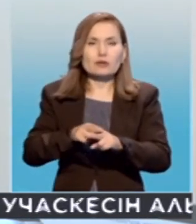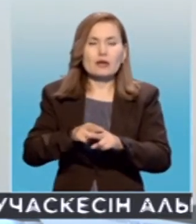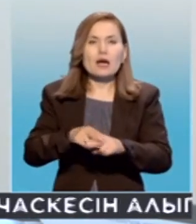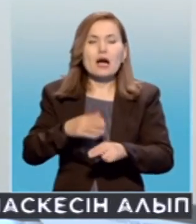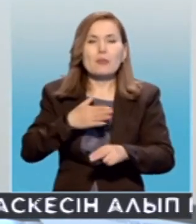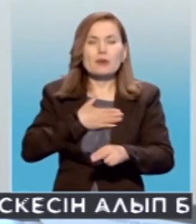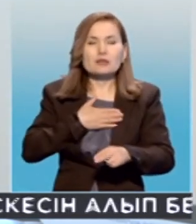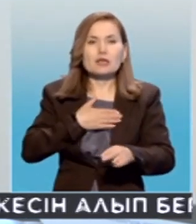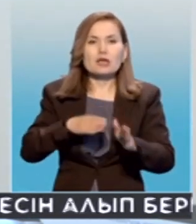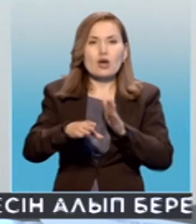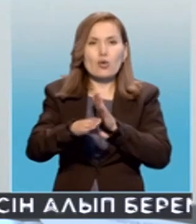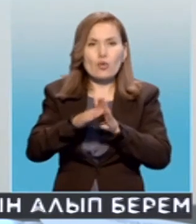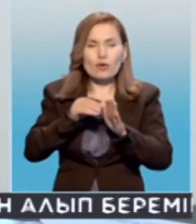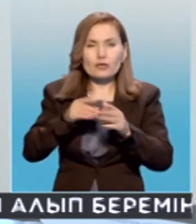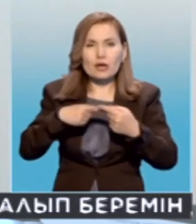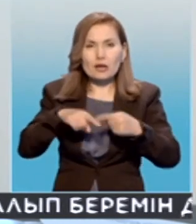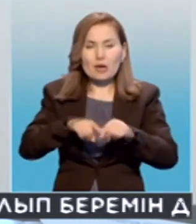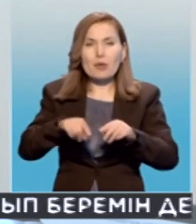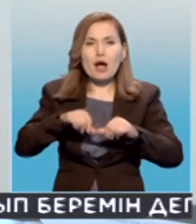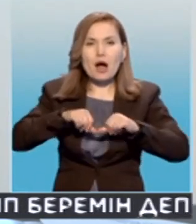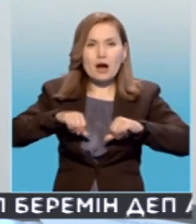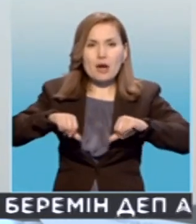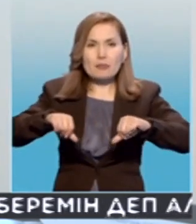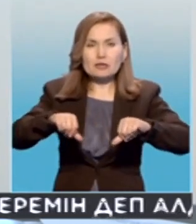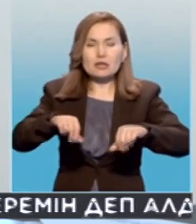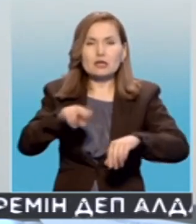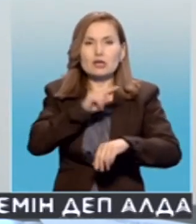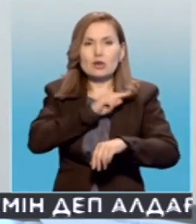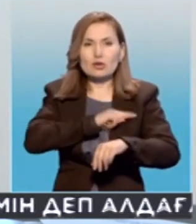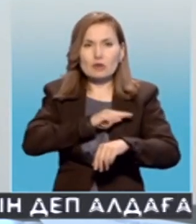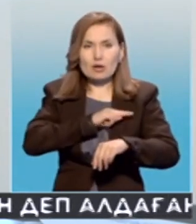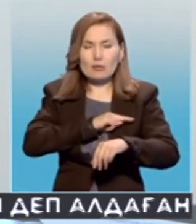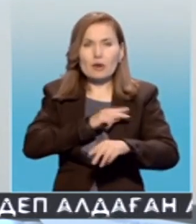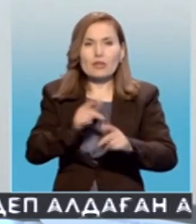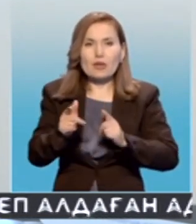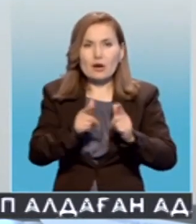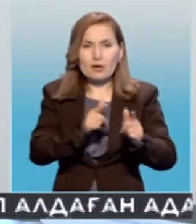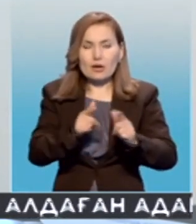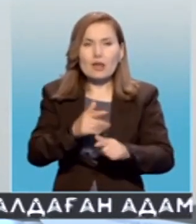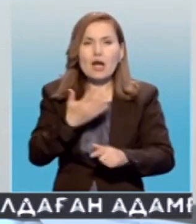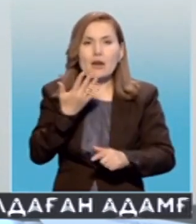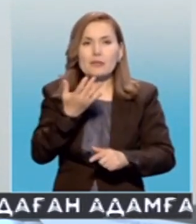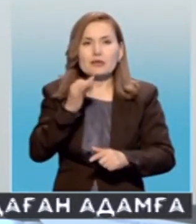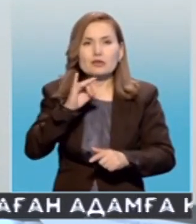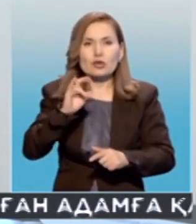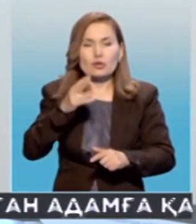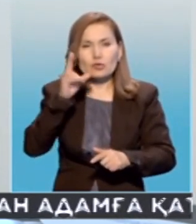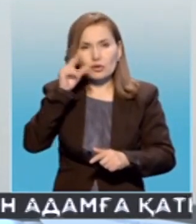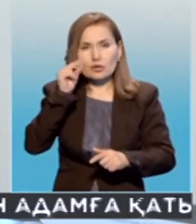біздің учаскелік референдум комиссиялары 5-ші маусымда өтетін